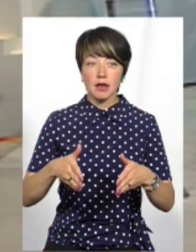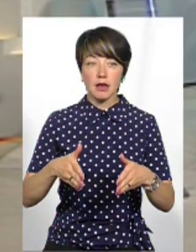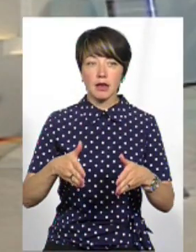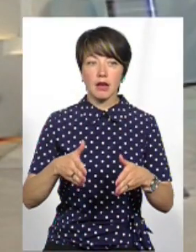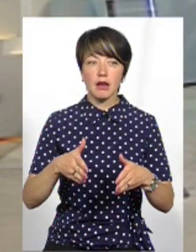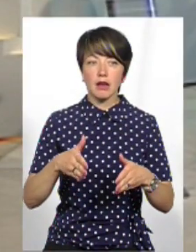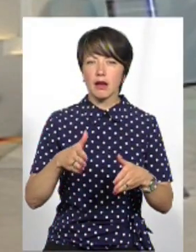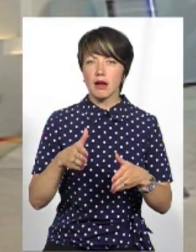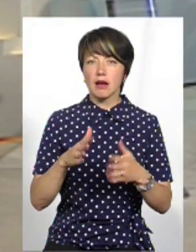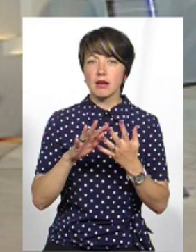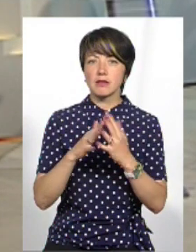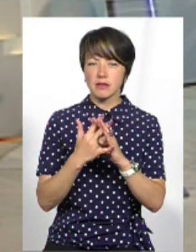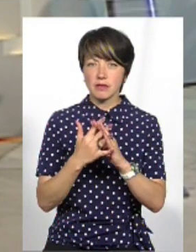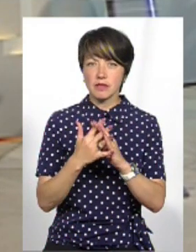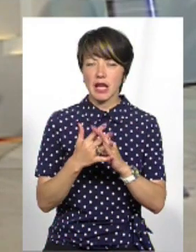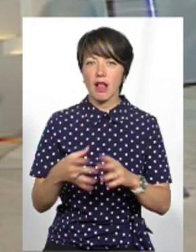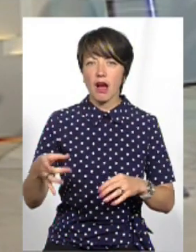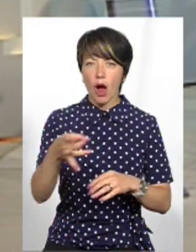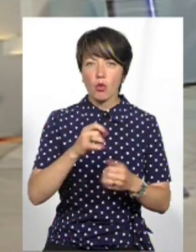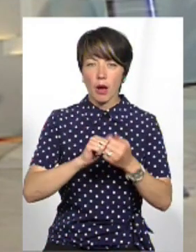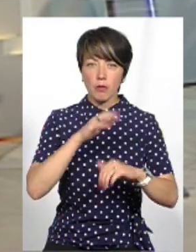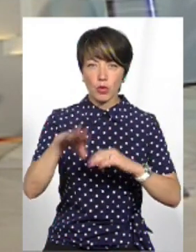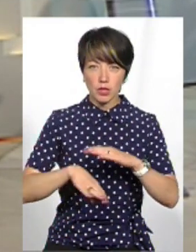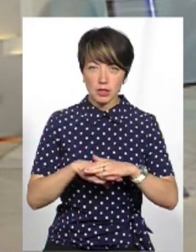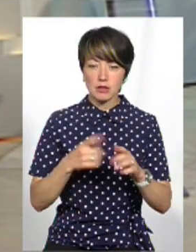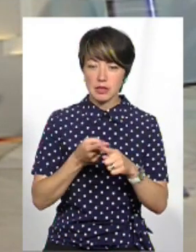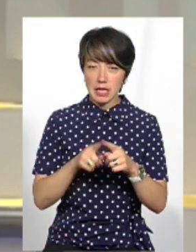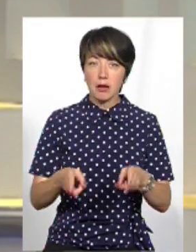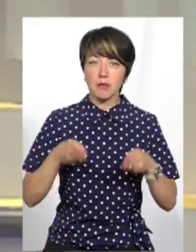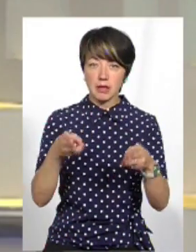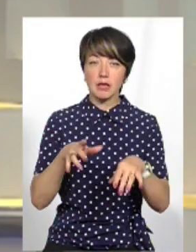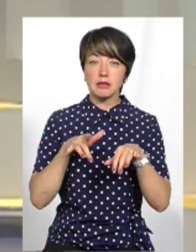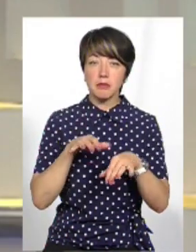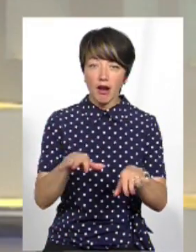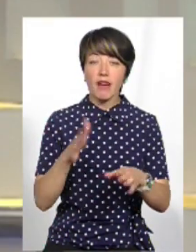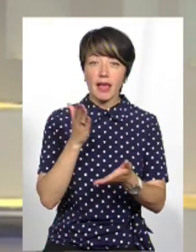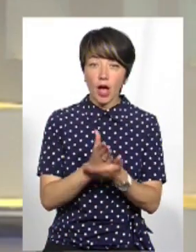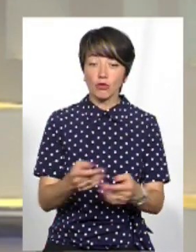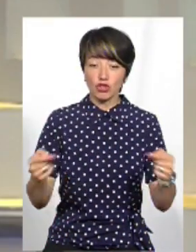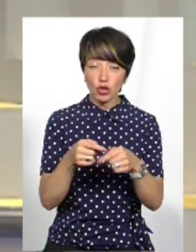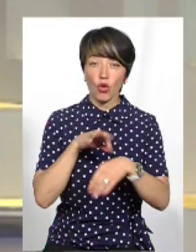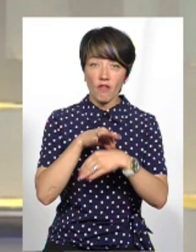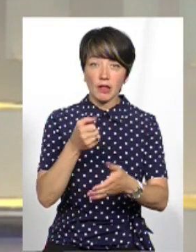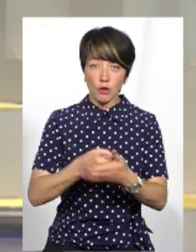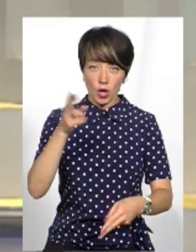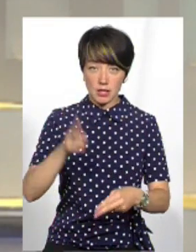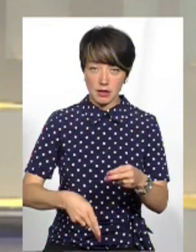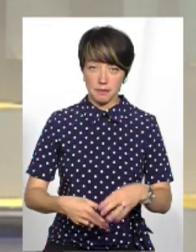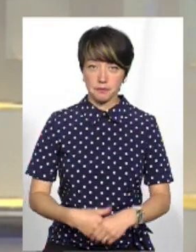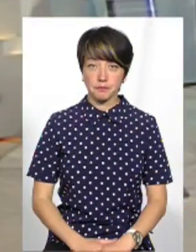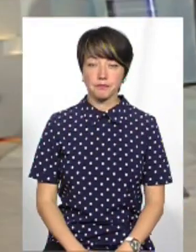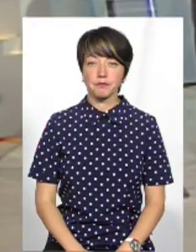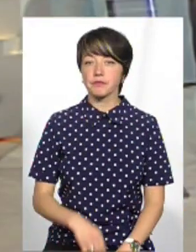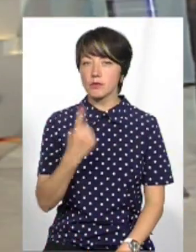Колодіївка. І, на жаль, вже 3 роки ця справа кримінальна, але немає результату. Ось це те, що має бути чітко доведено, і ви не судимо, ви не притягнуті до відповідальності. Дякую.